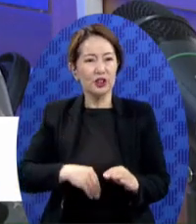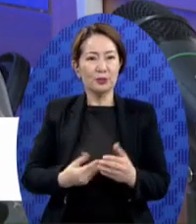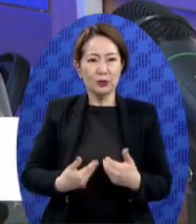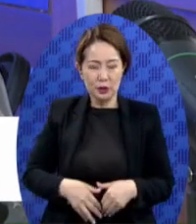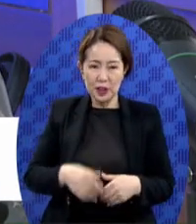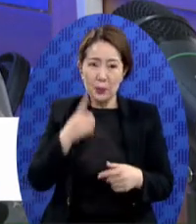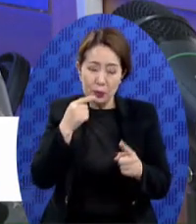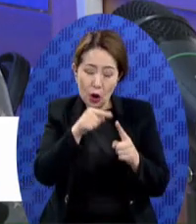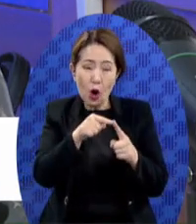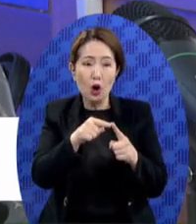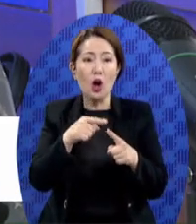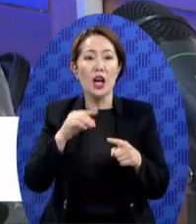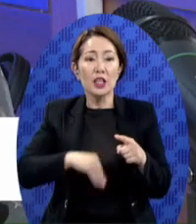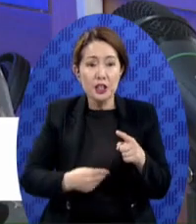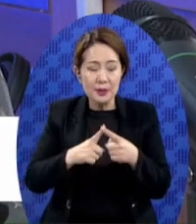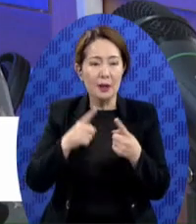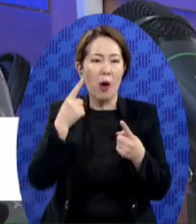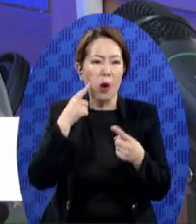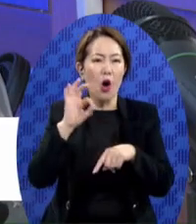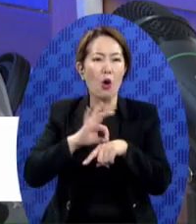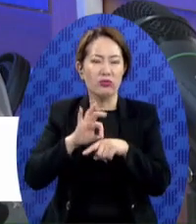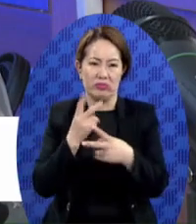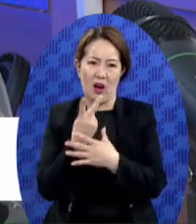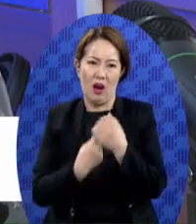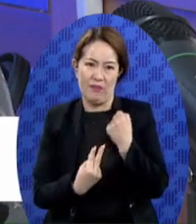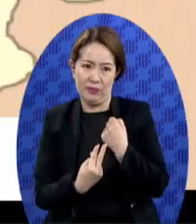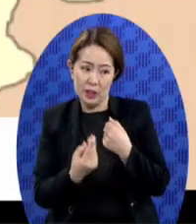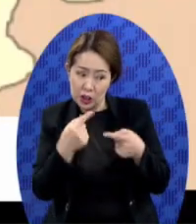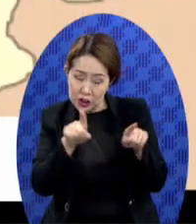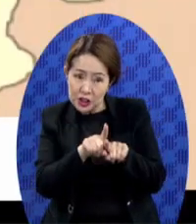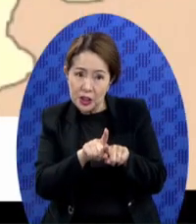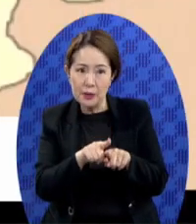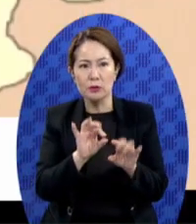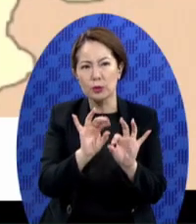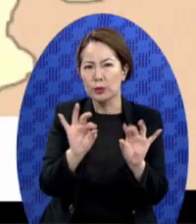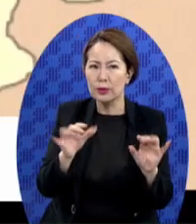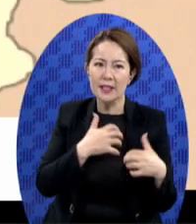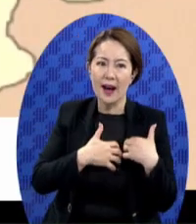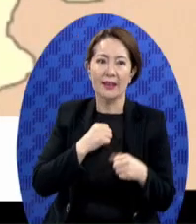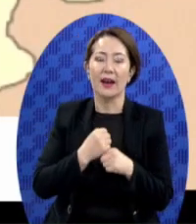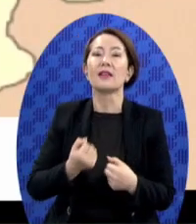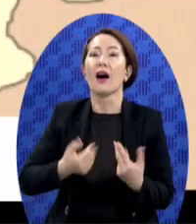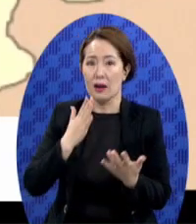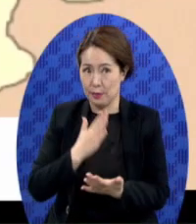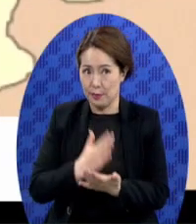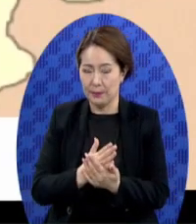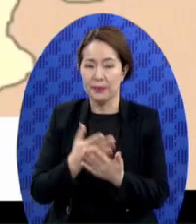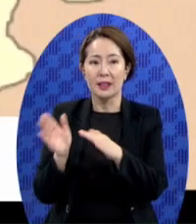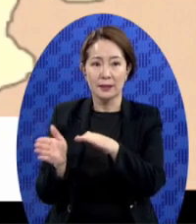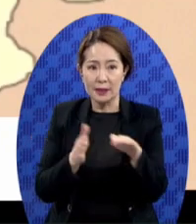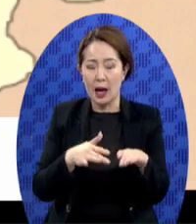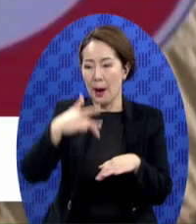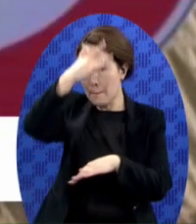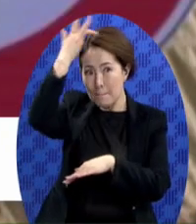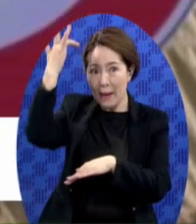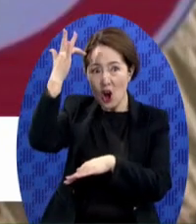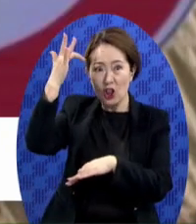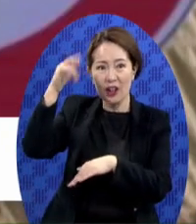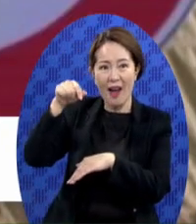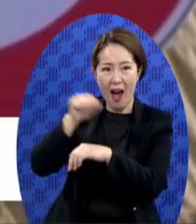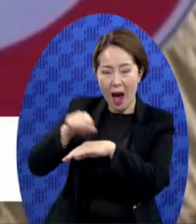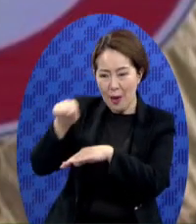сахарын өвчтэй юм байл. Тиймэрхүү чиглэлийн одоо шуурхай юмнууд их гарч байна. Баяуулгийн аймагт тусгаарлалтанд байсан иргэн өөр хүний паспортаар